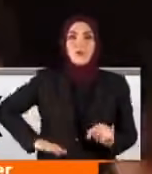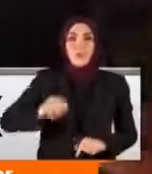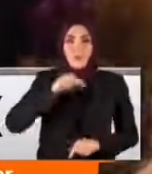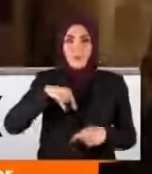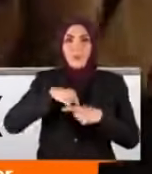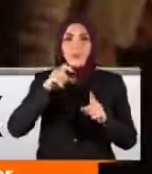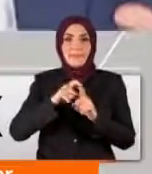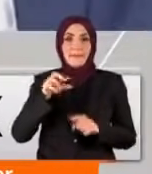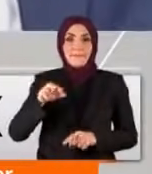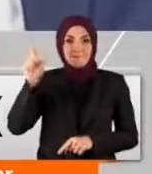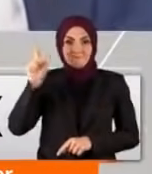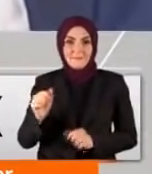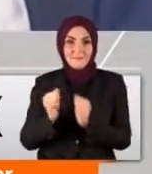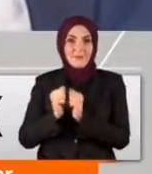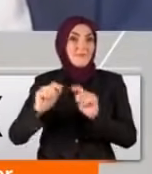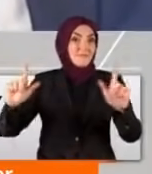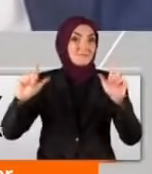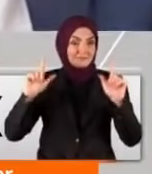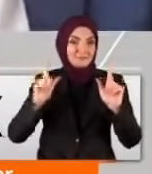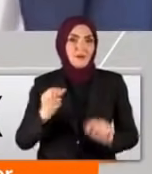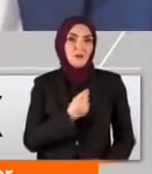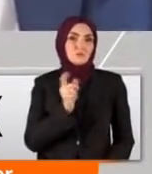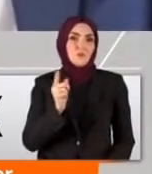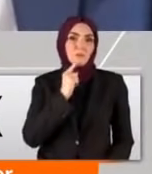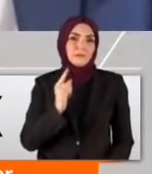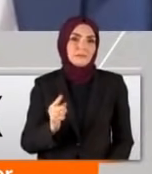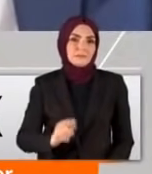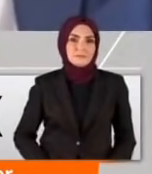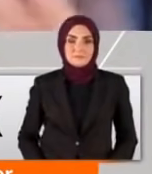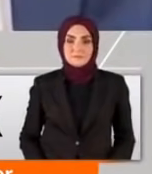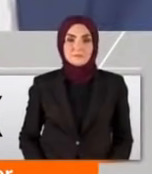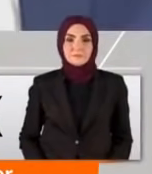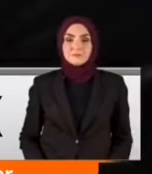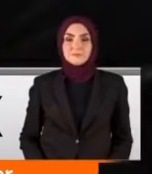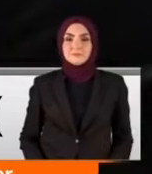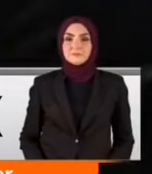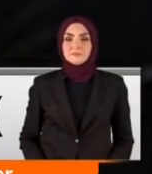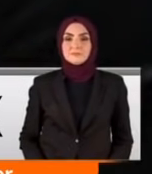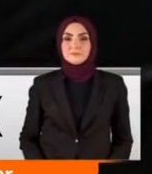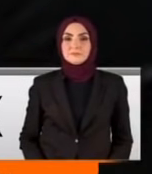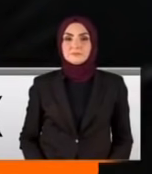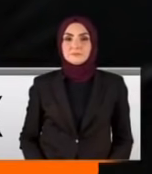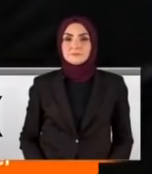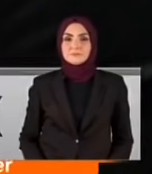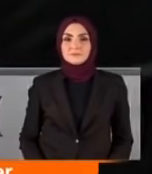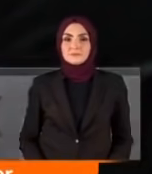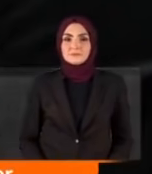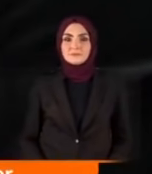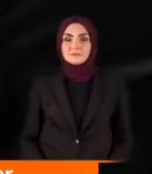kaçınmasına tepki gösterdi. Gizli saklı yok. Milletin gözünün önünde. Herkes bilecek.